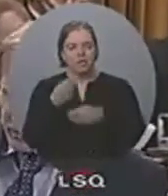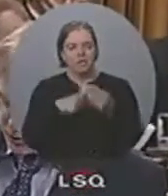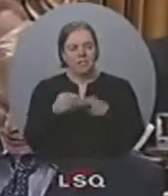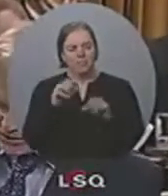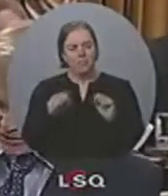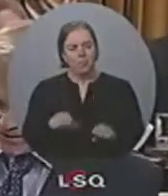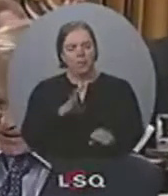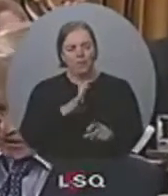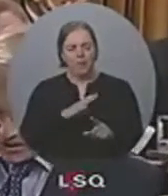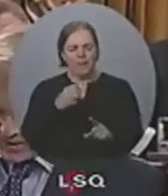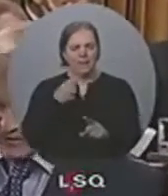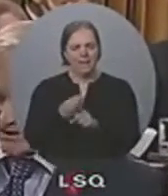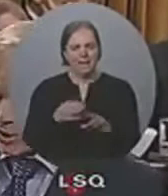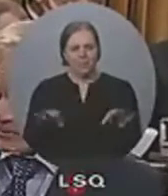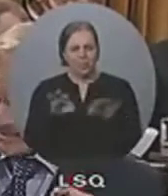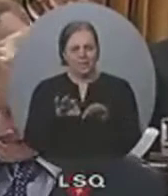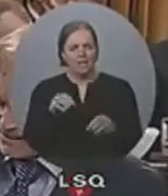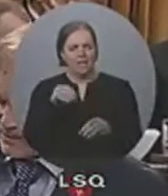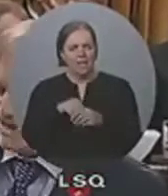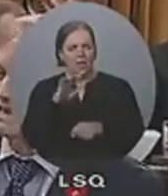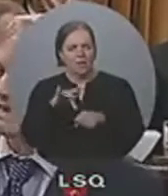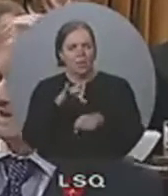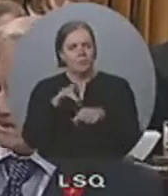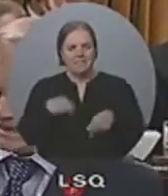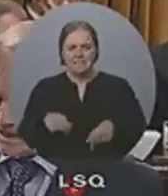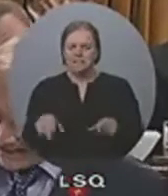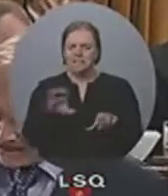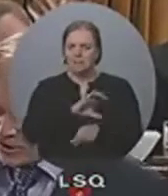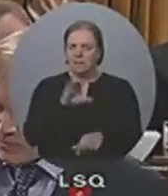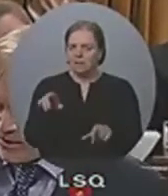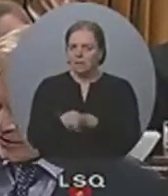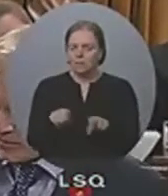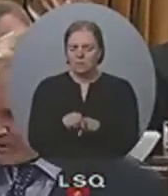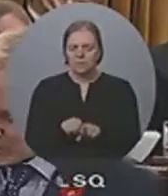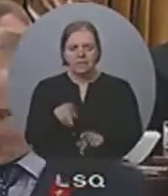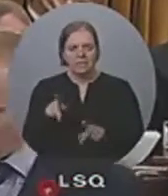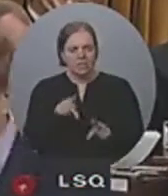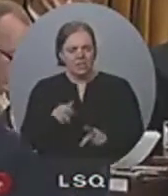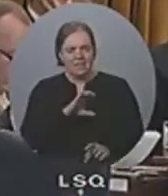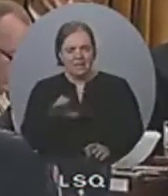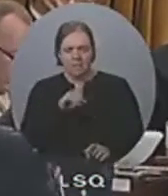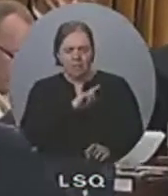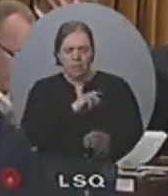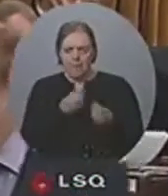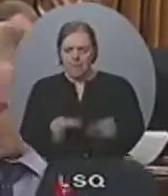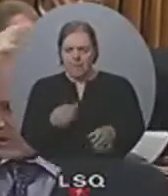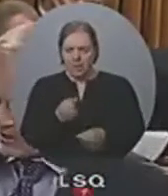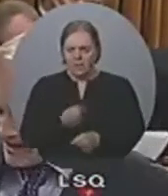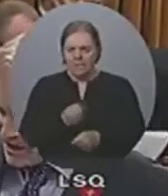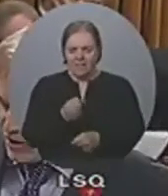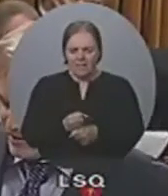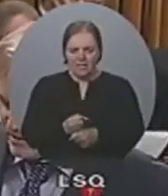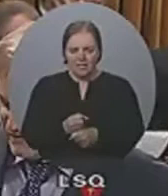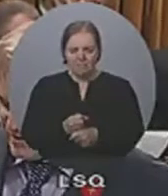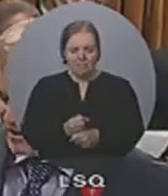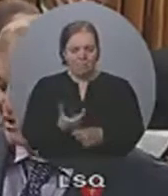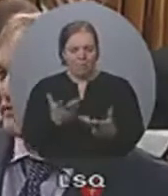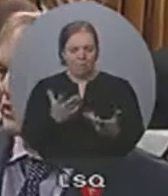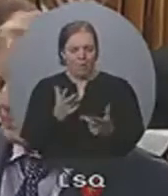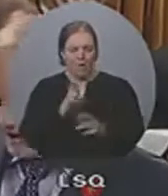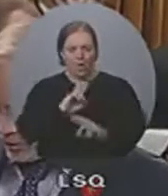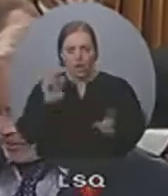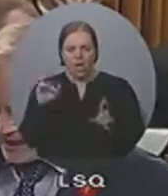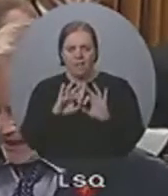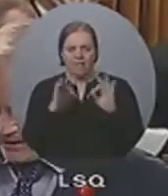d'importantes répercussions dans le monde, y compris ici au Canada. Les Canadiens ont peur de perdre leur emploi. Il y a un nombre record des familles qui